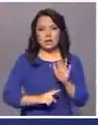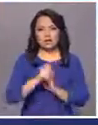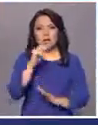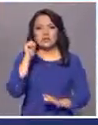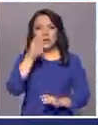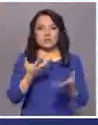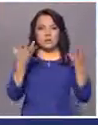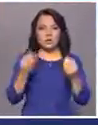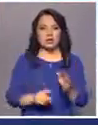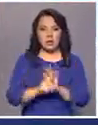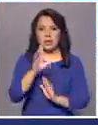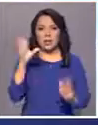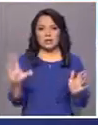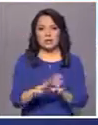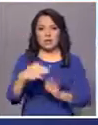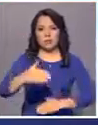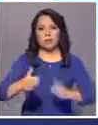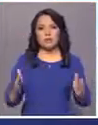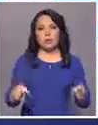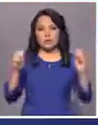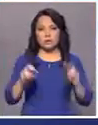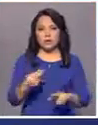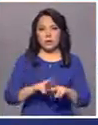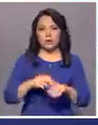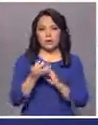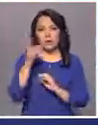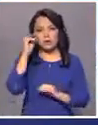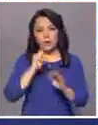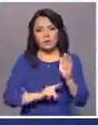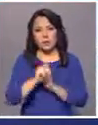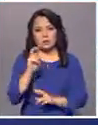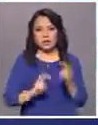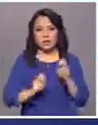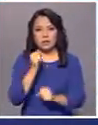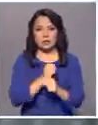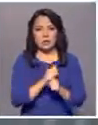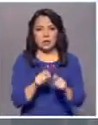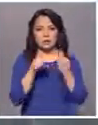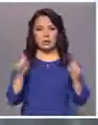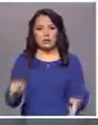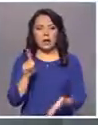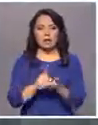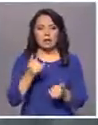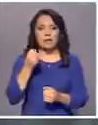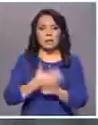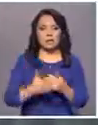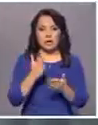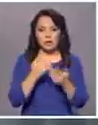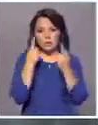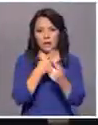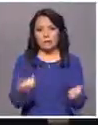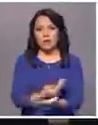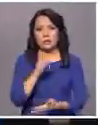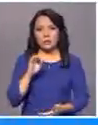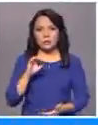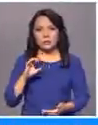іске қосылмақ. Энергоблок электр қуатын тамыздың 14-нен бастап өндіруге көшеді. Бұл туралы станцияның компания операторы